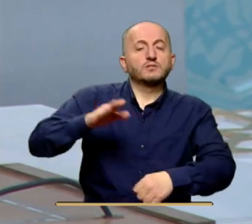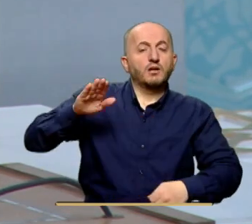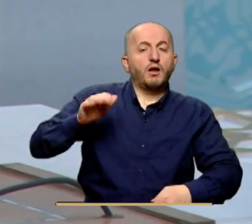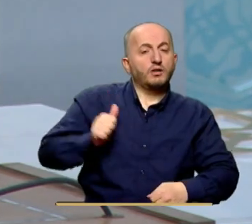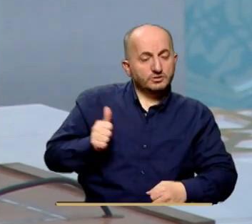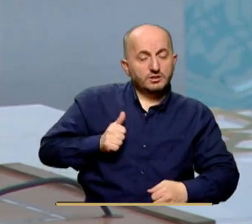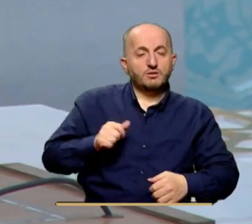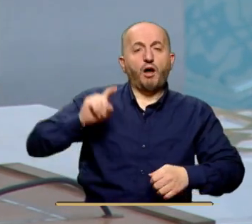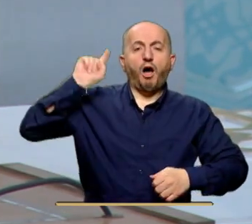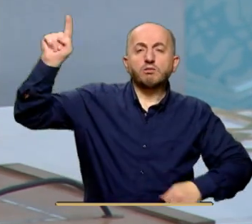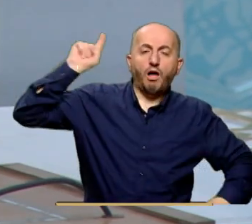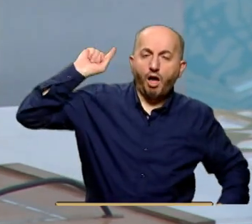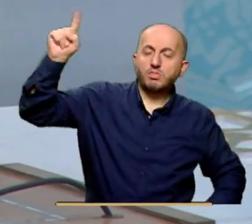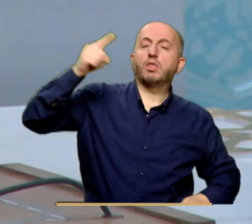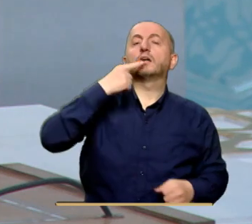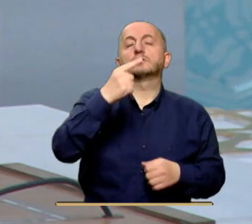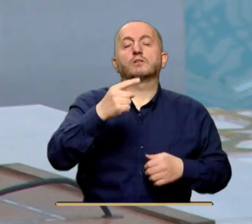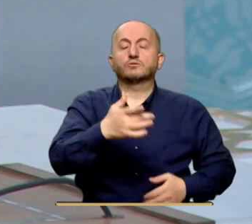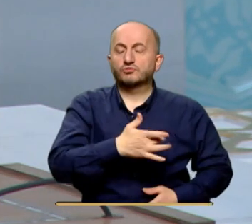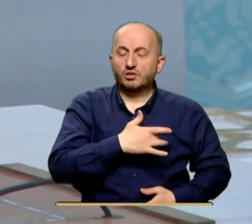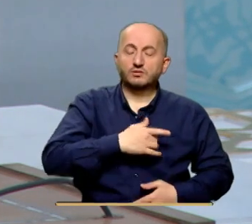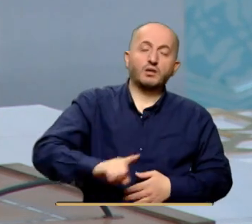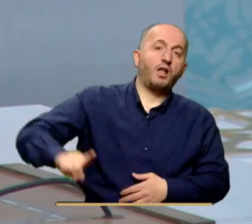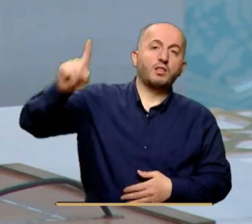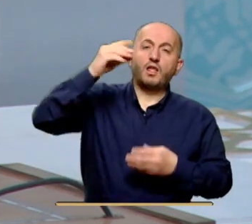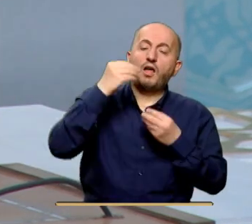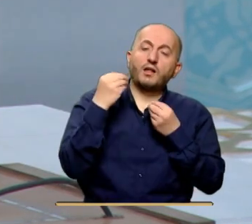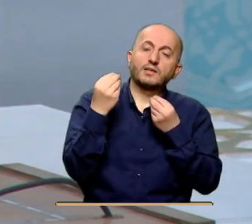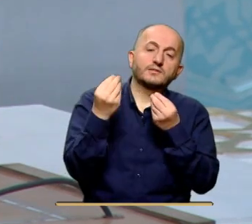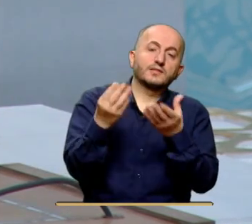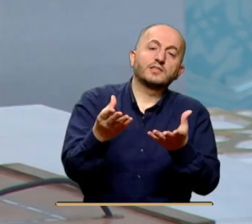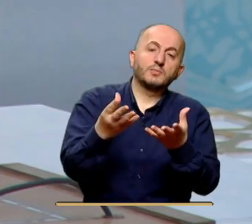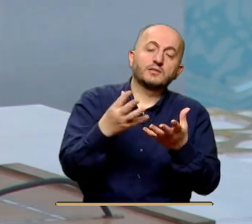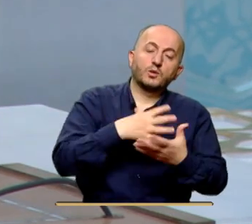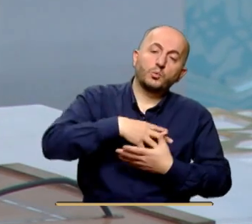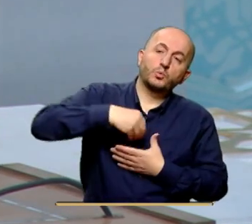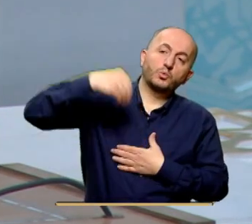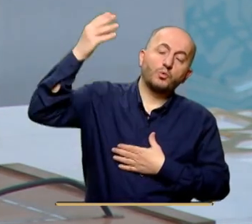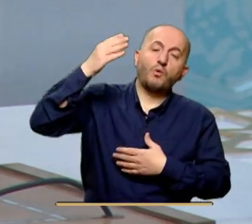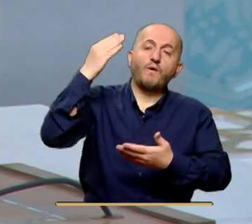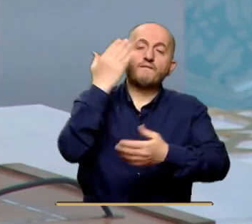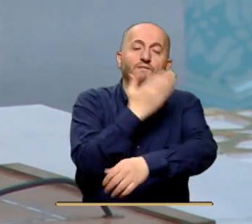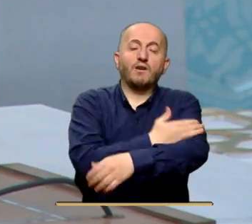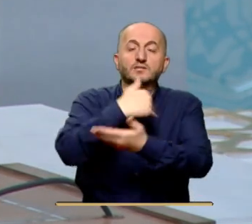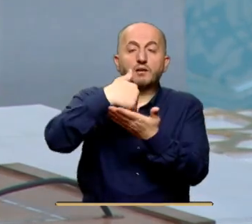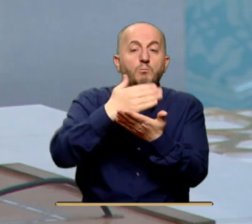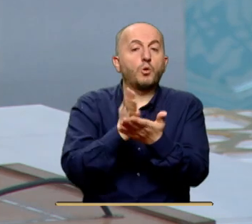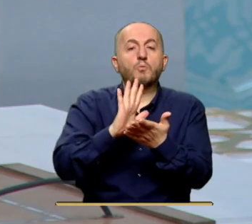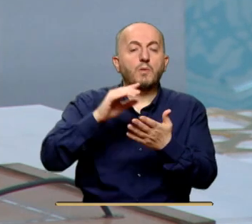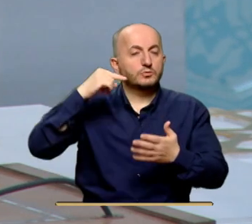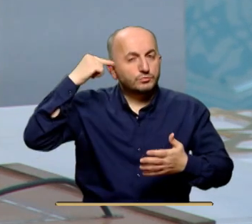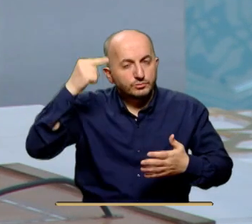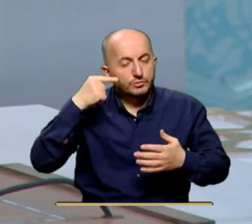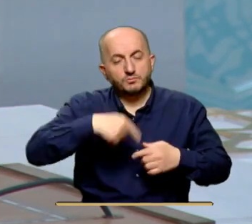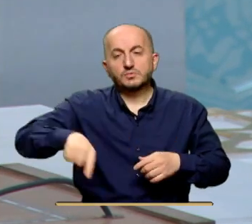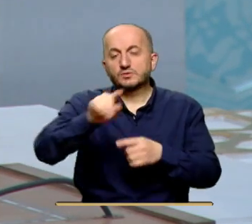diyerek canını Rabbine teslim etti ve vatan bölünmez şuurunu bizlere gösterdi.